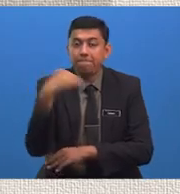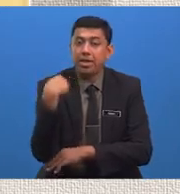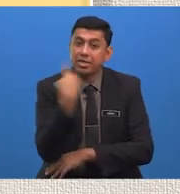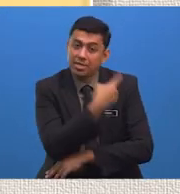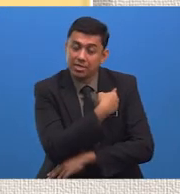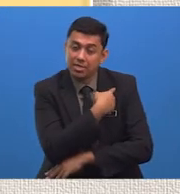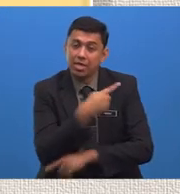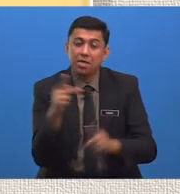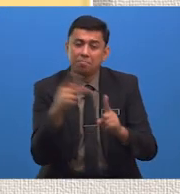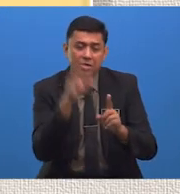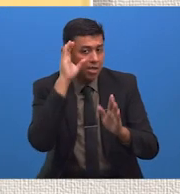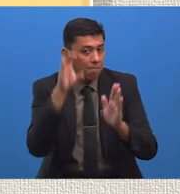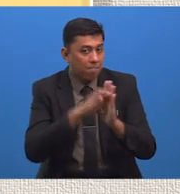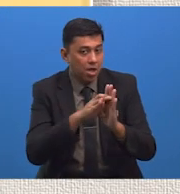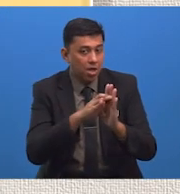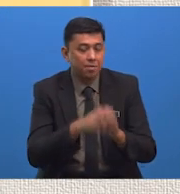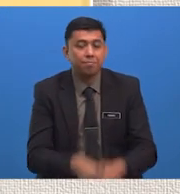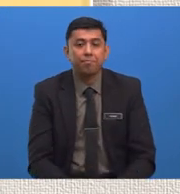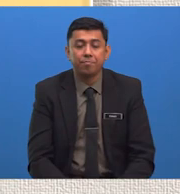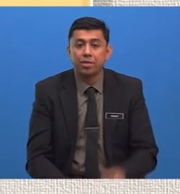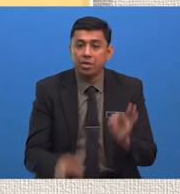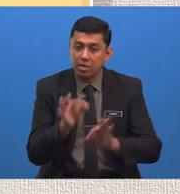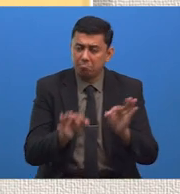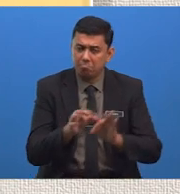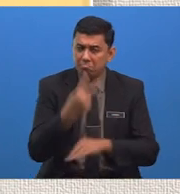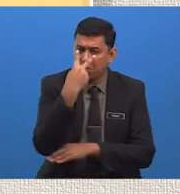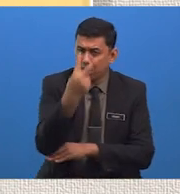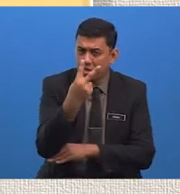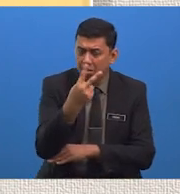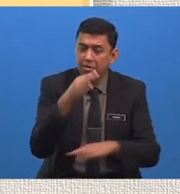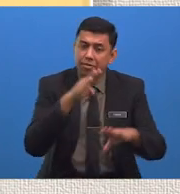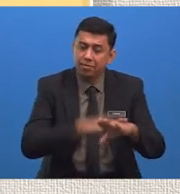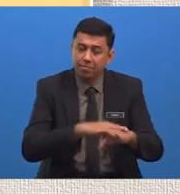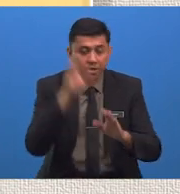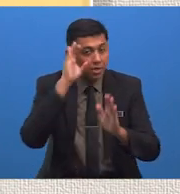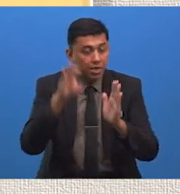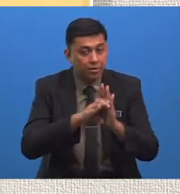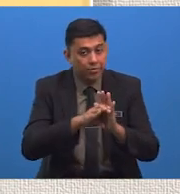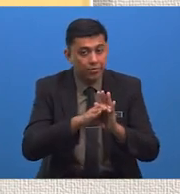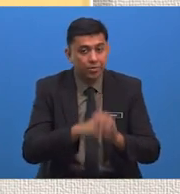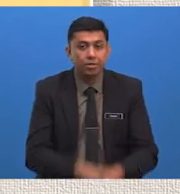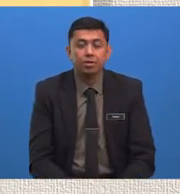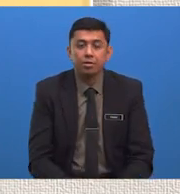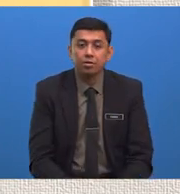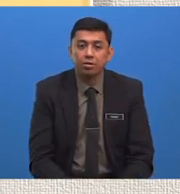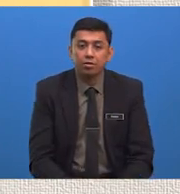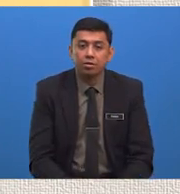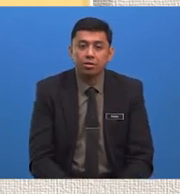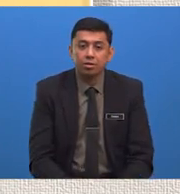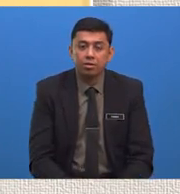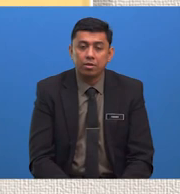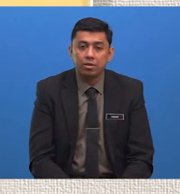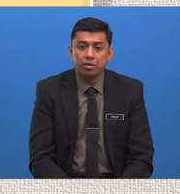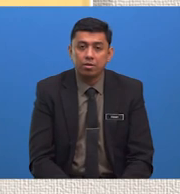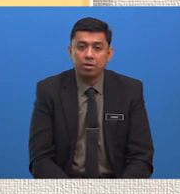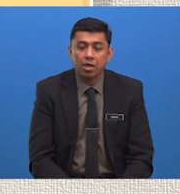Mari kita ke paparan berikutnya. Jika murid-murid lihat, pada paparan ada 7 huruf